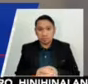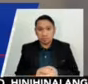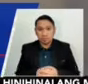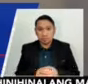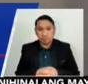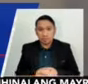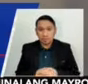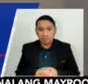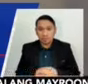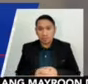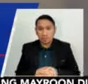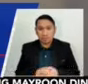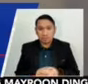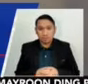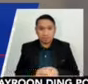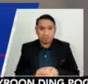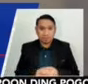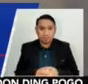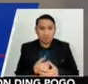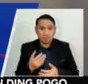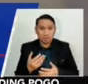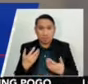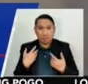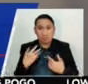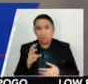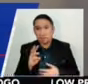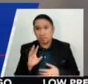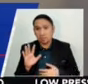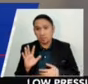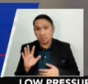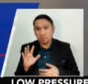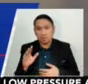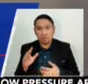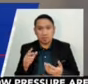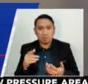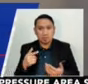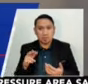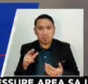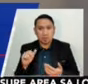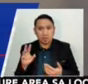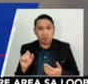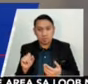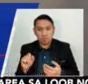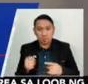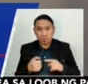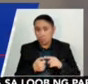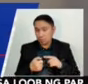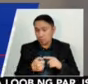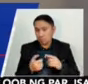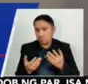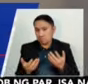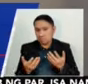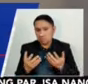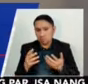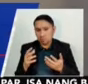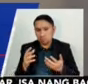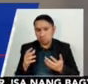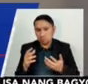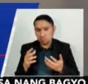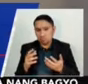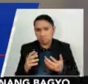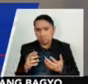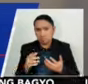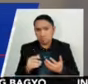may kabuuan po na 65.83 grams and ito po ay amounting to with SDP po standard drug price